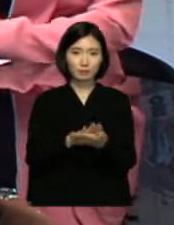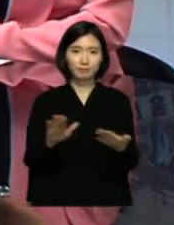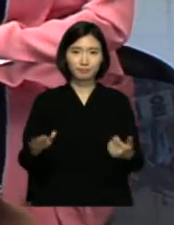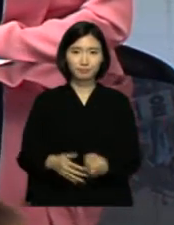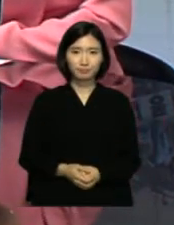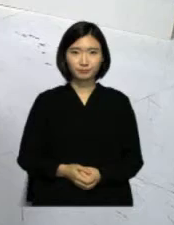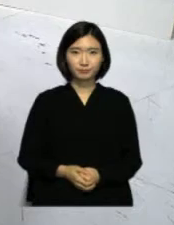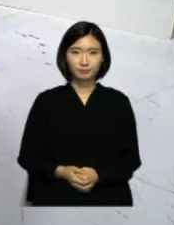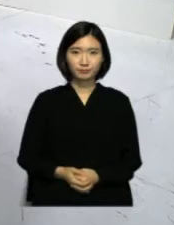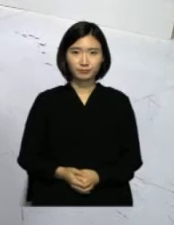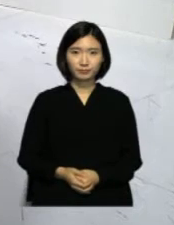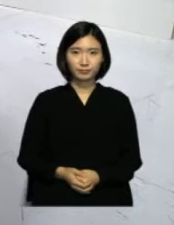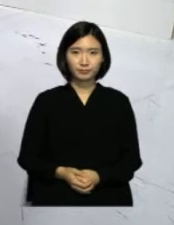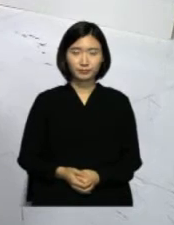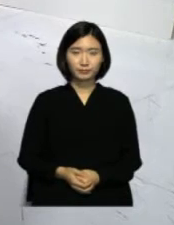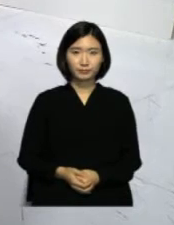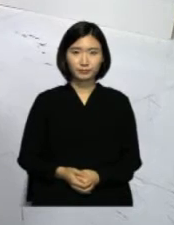들었습니다